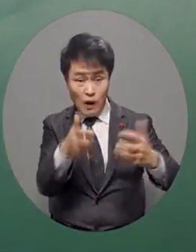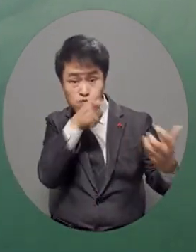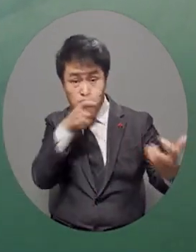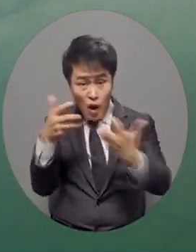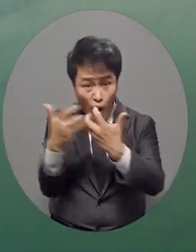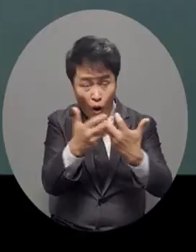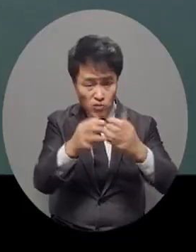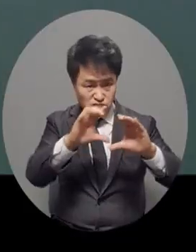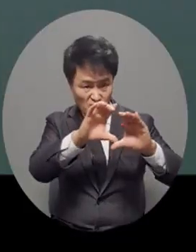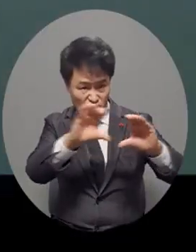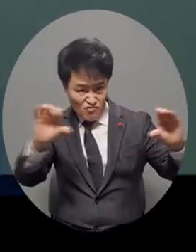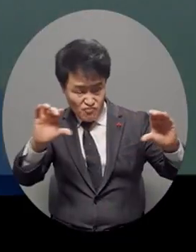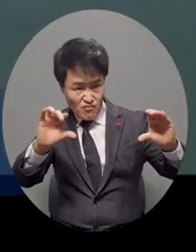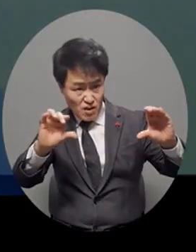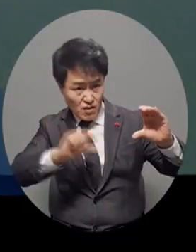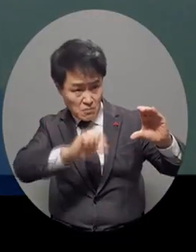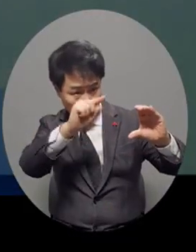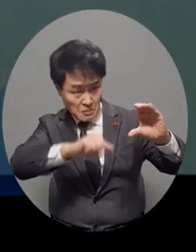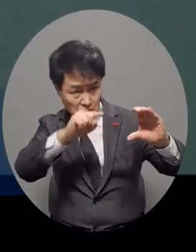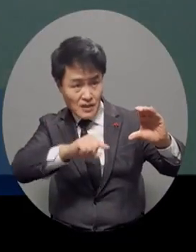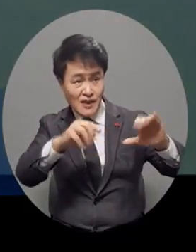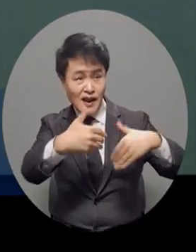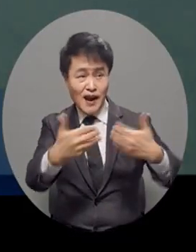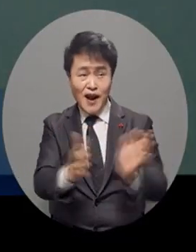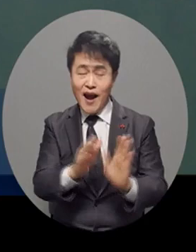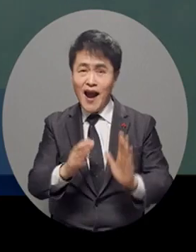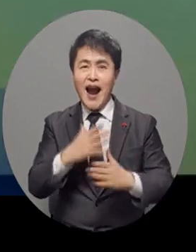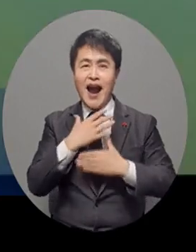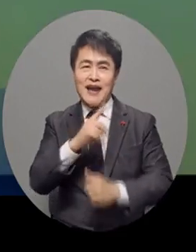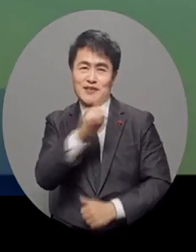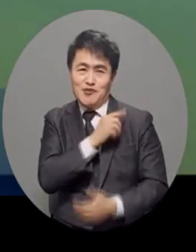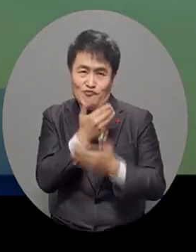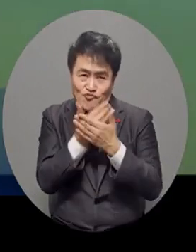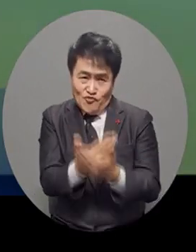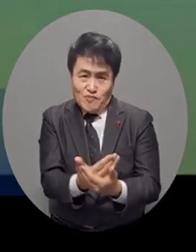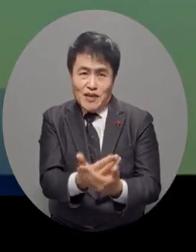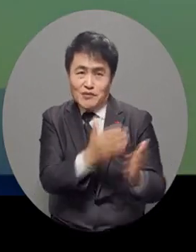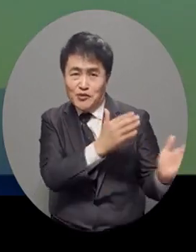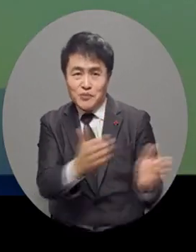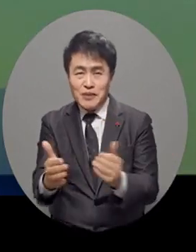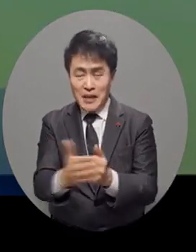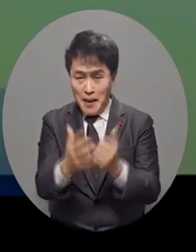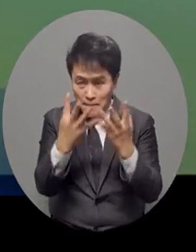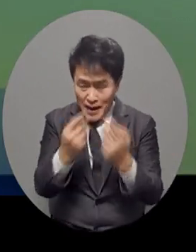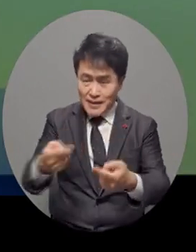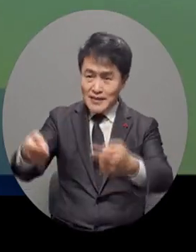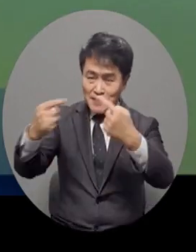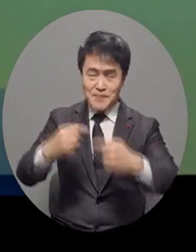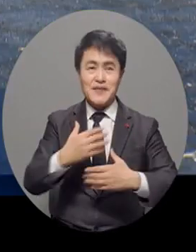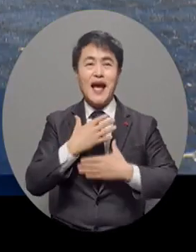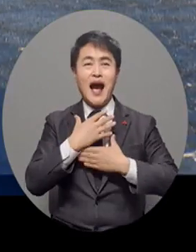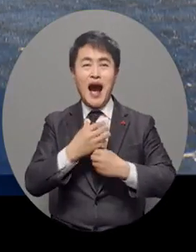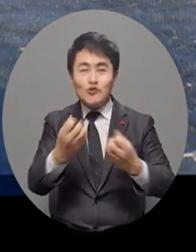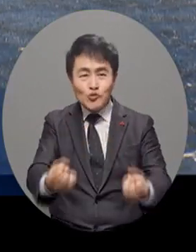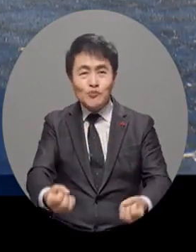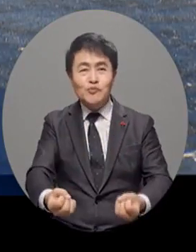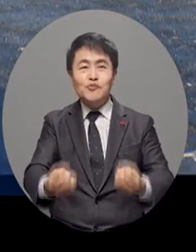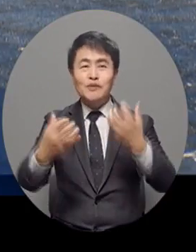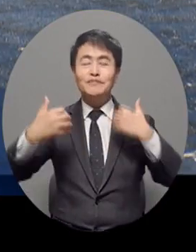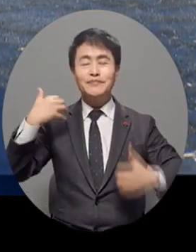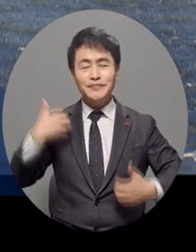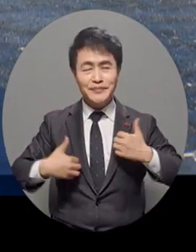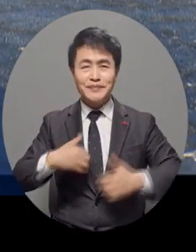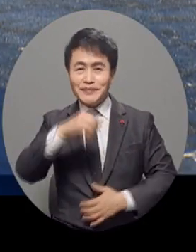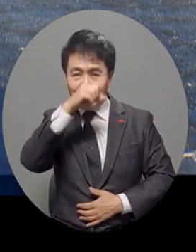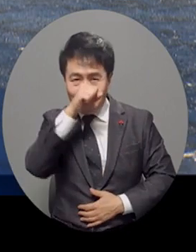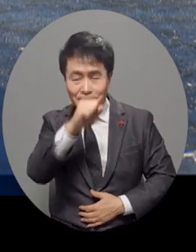있습니다. 그 안전을 최고 중점으로 다 지금 준비하는 만큼 많은 분들이 오셔서 안전하게 축제를 즐기셨으면